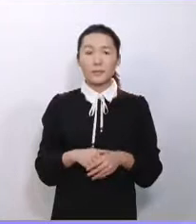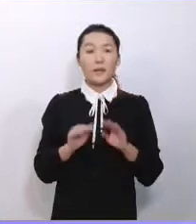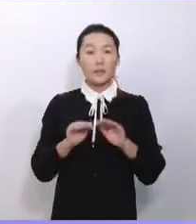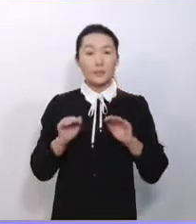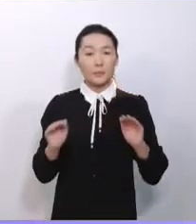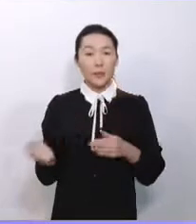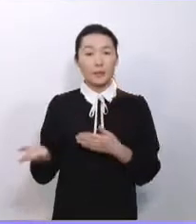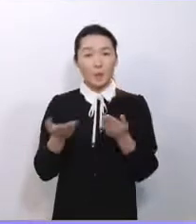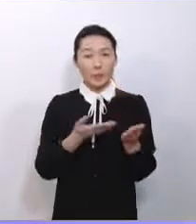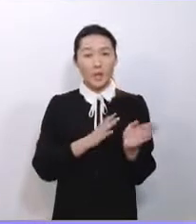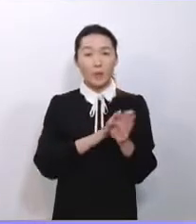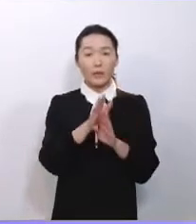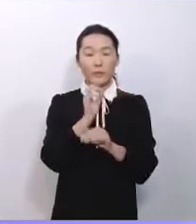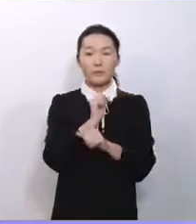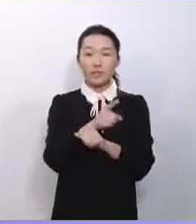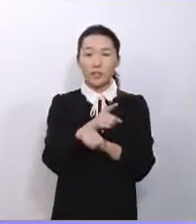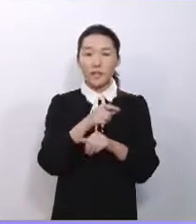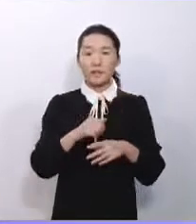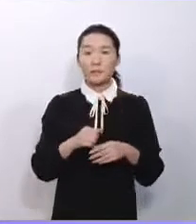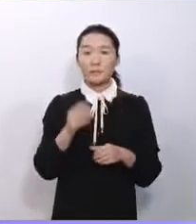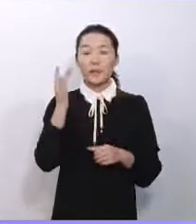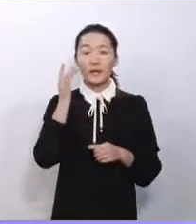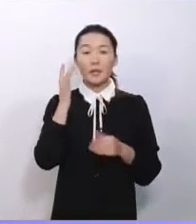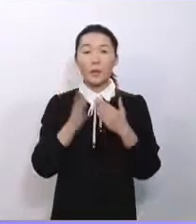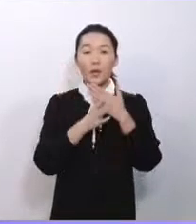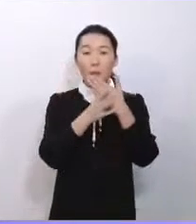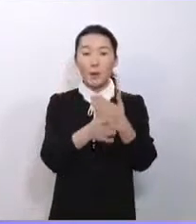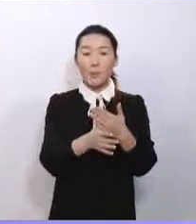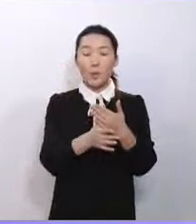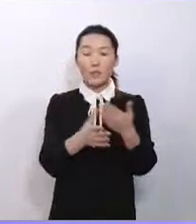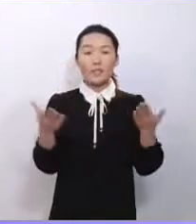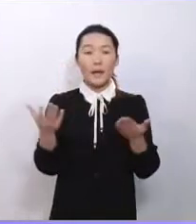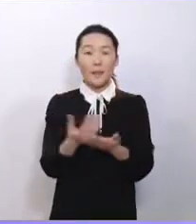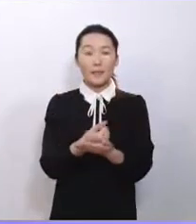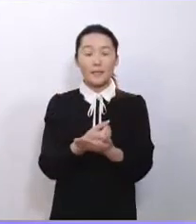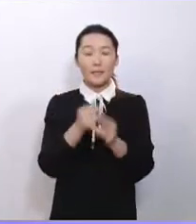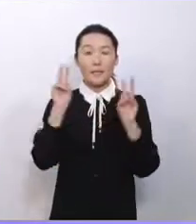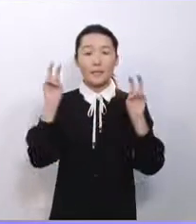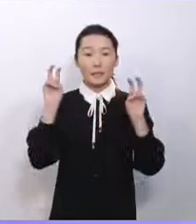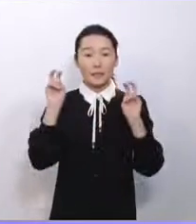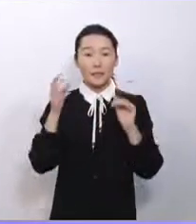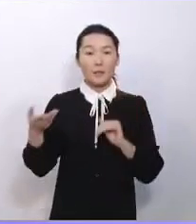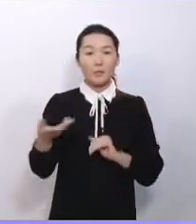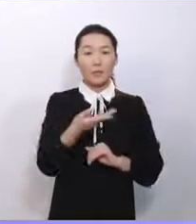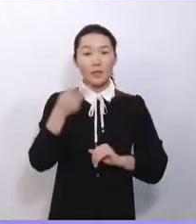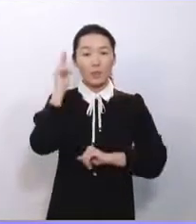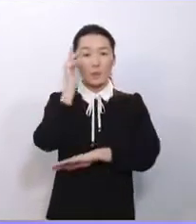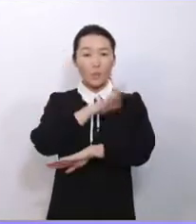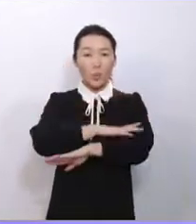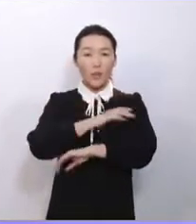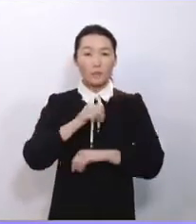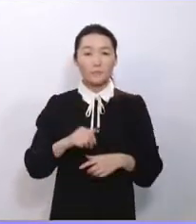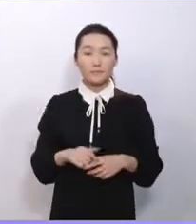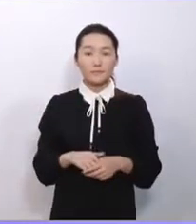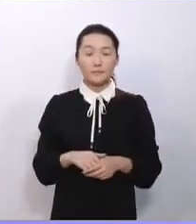Ребята, я предлагаю выполнить задание, которое поможет определить тему нашего урока.